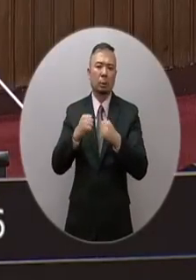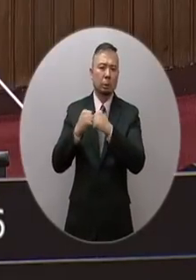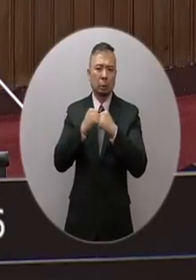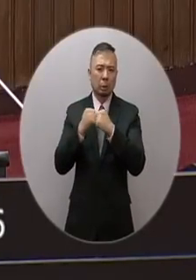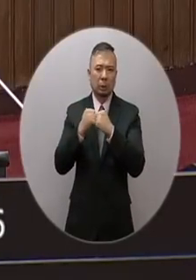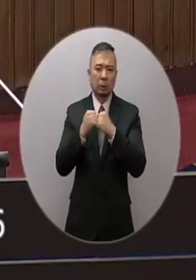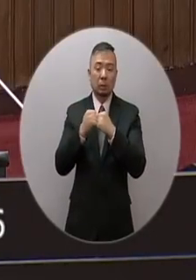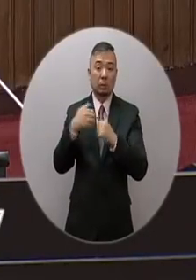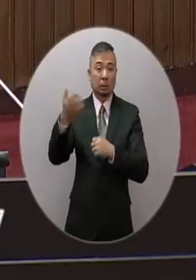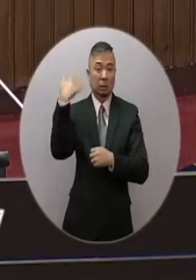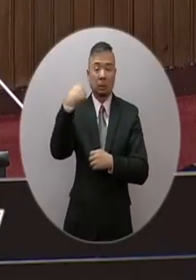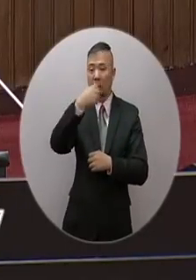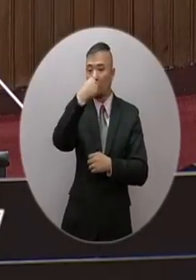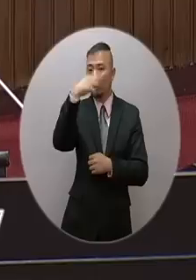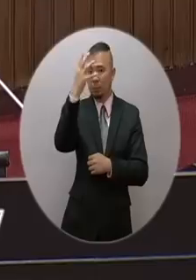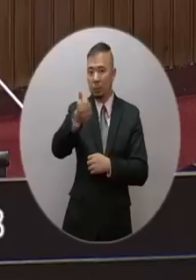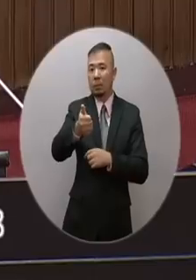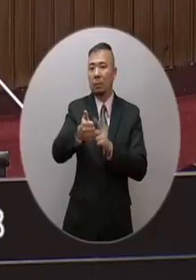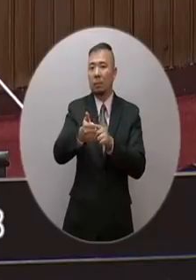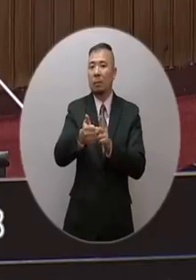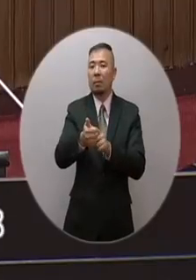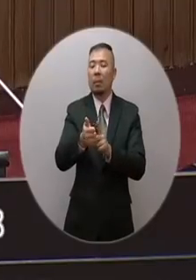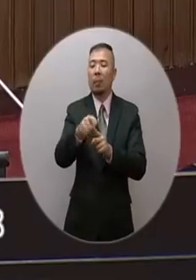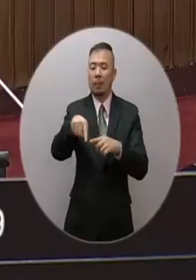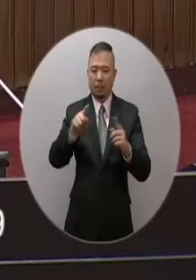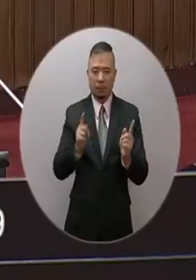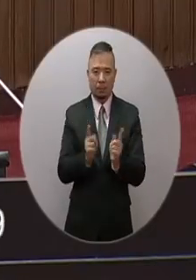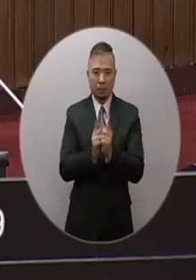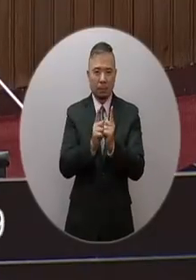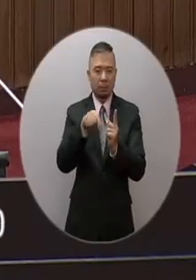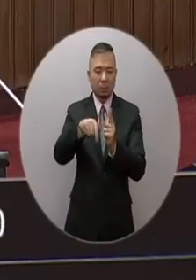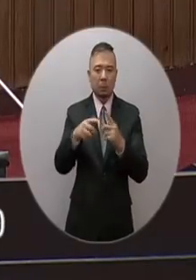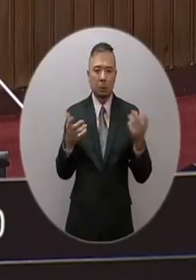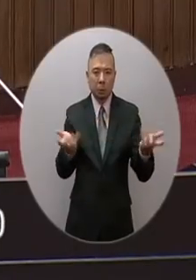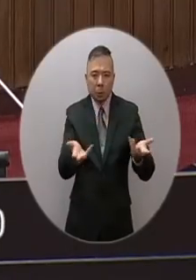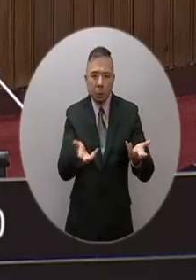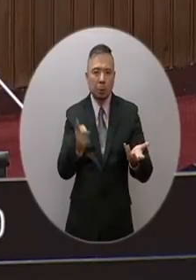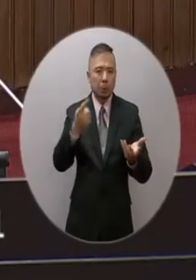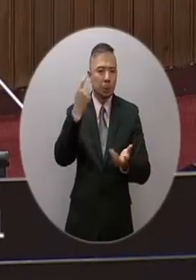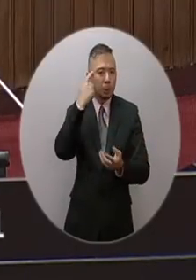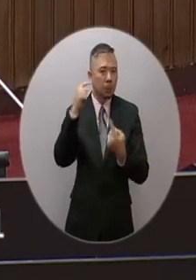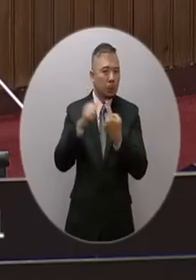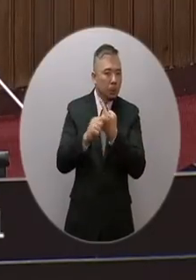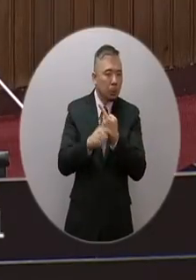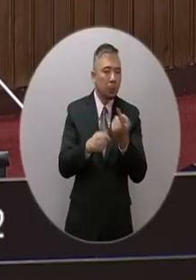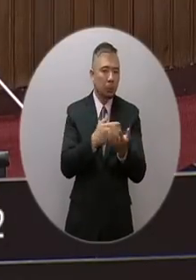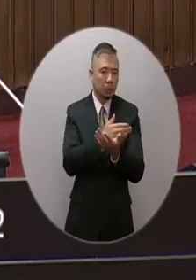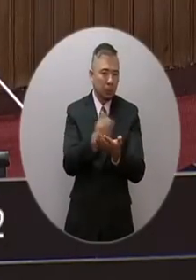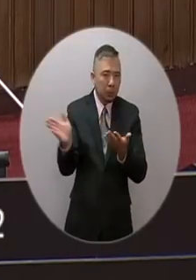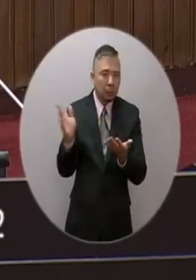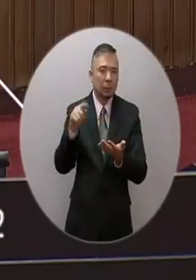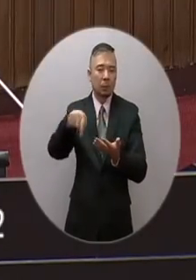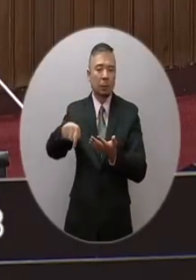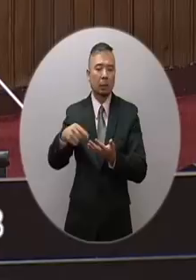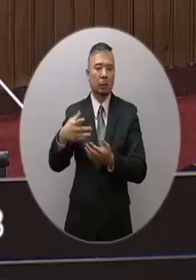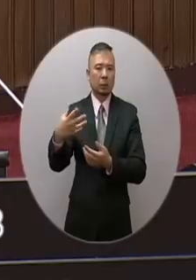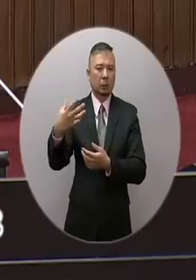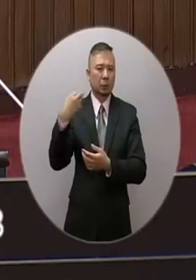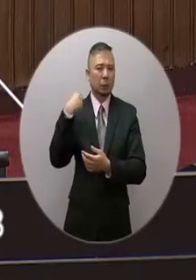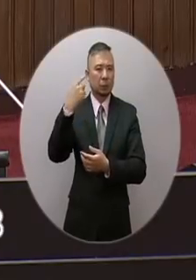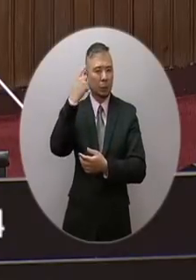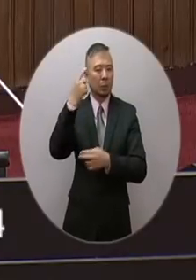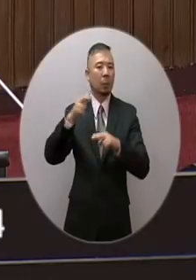生，实事求是，是面对挑战，解放思想，开放大陆探